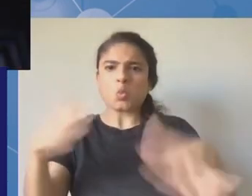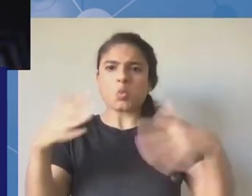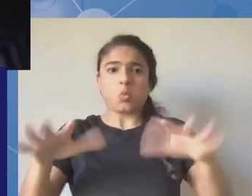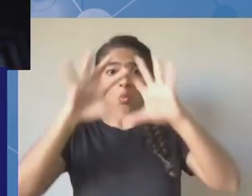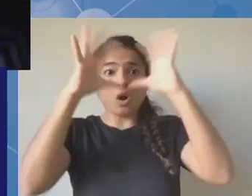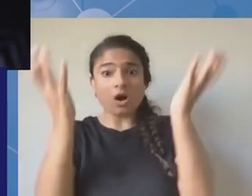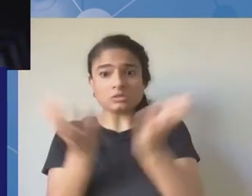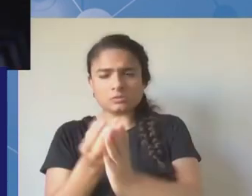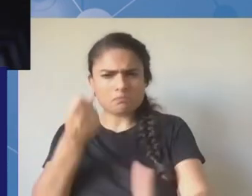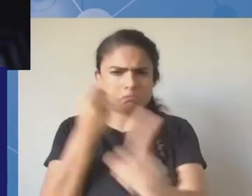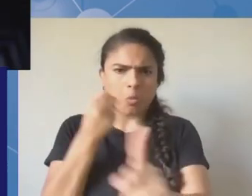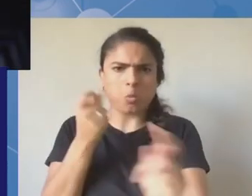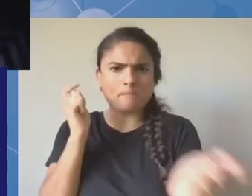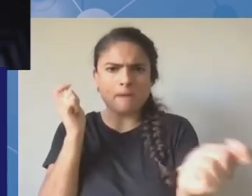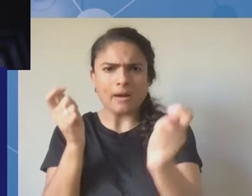أشخاص